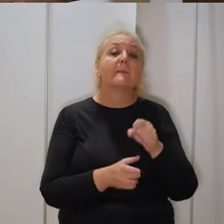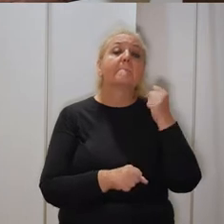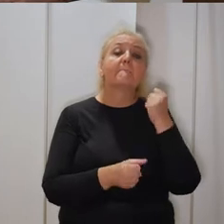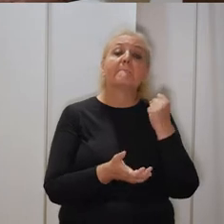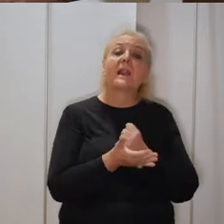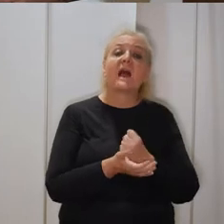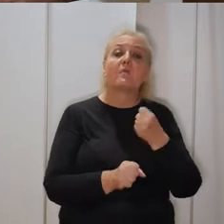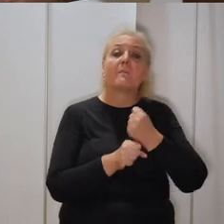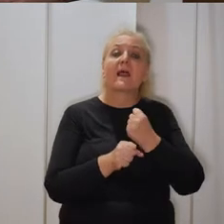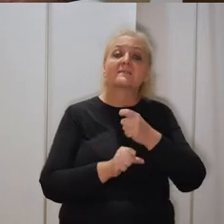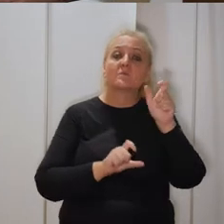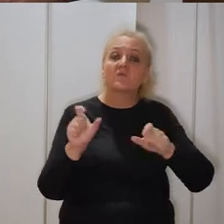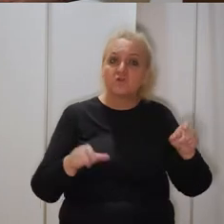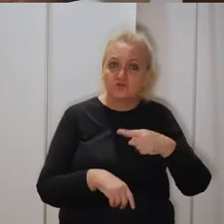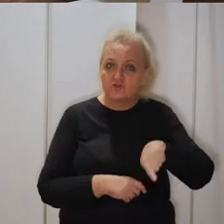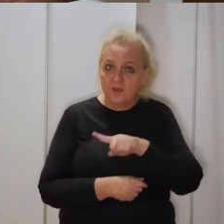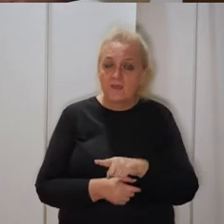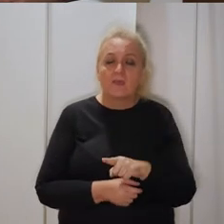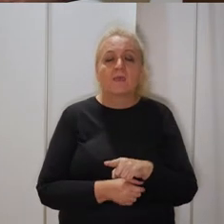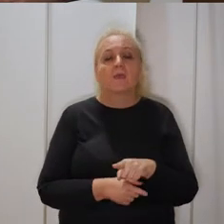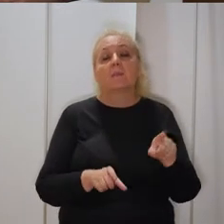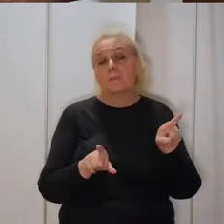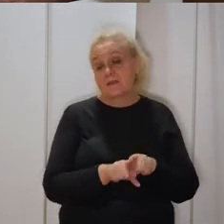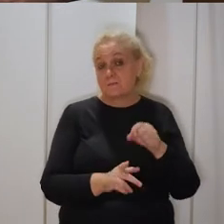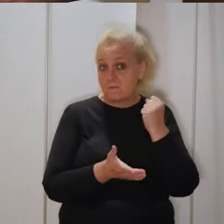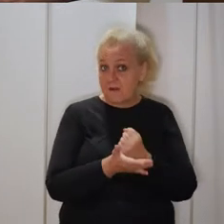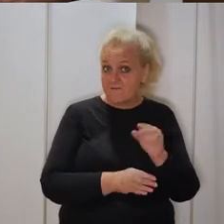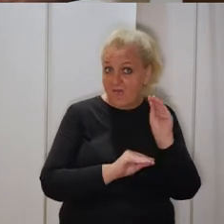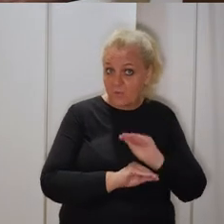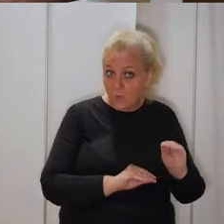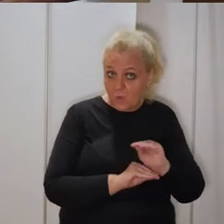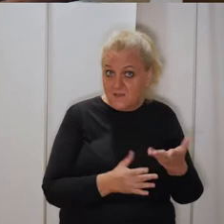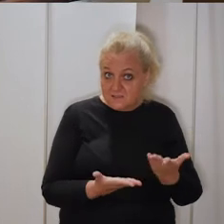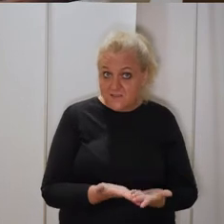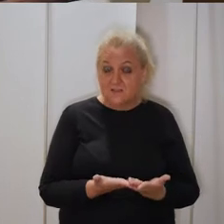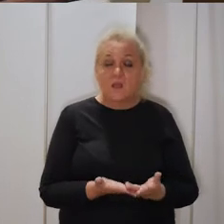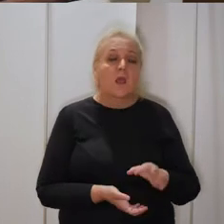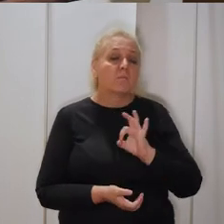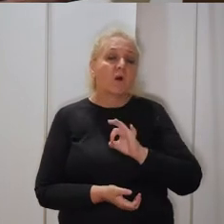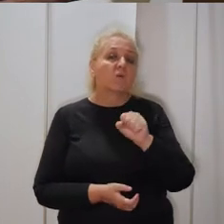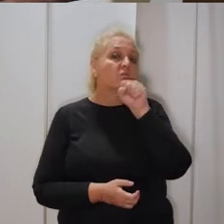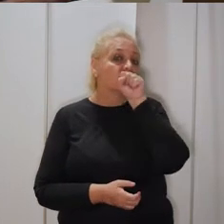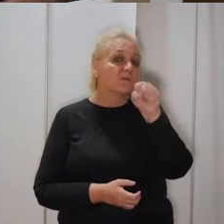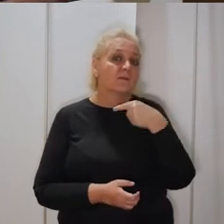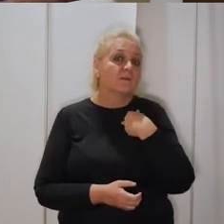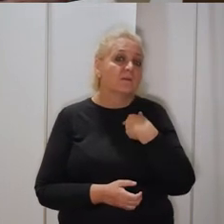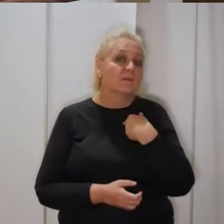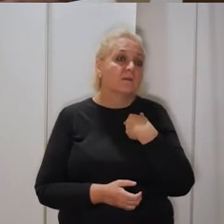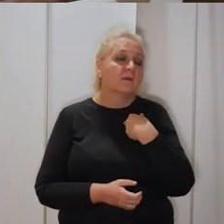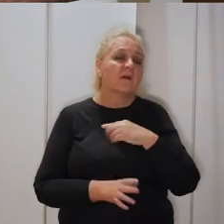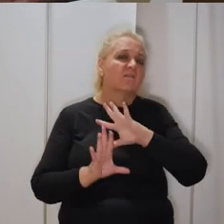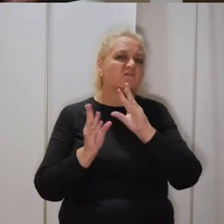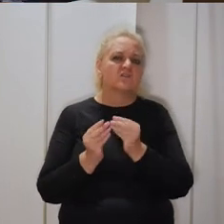pracownicze, zwłaszcza i prawa edukacyjne. W każdym razie w moim ulubionym Na koniec wszystko